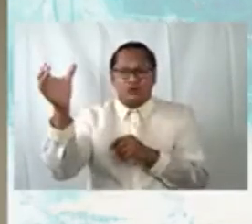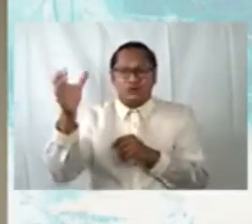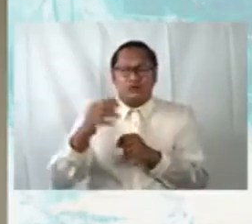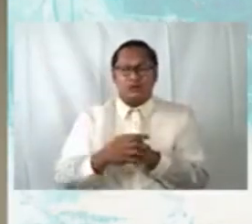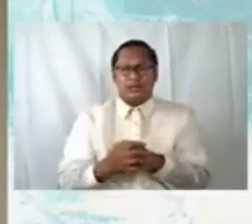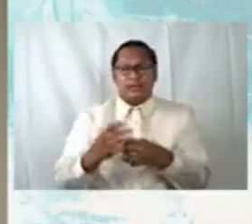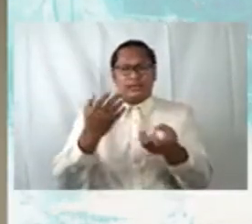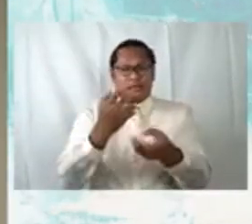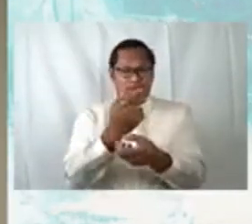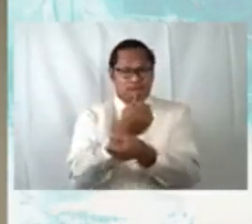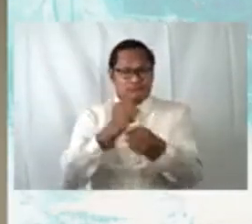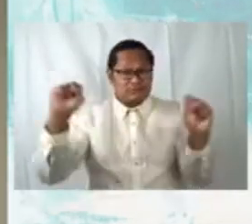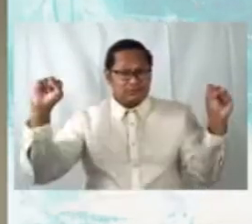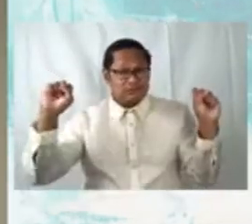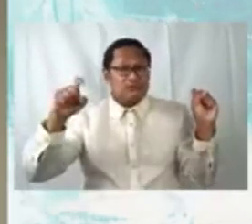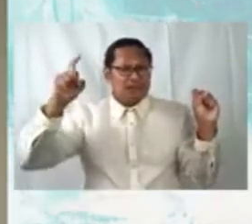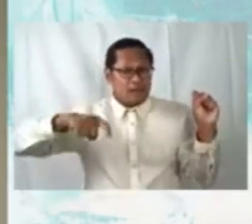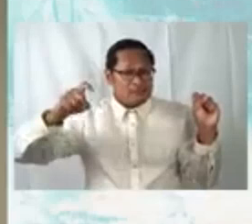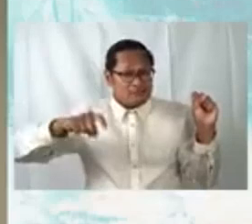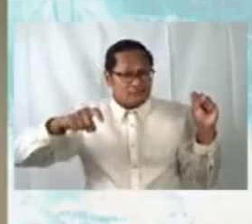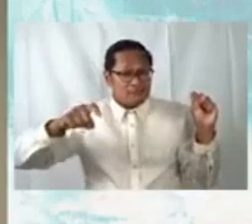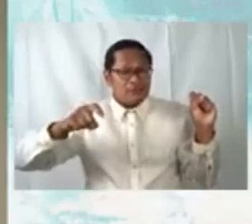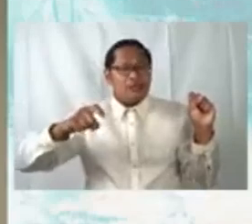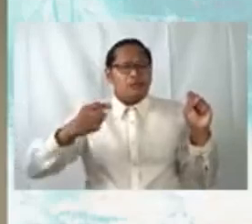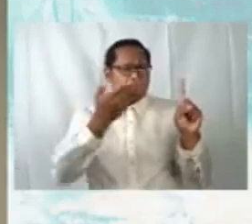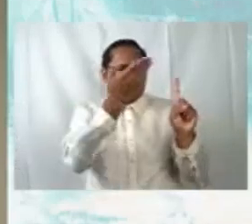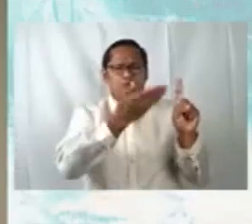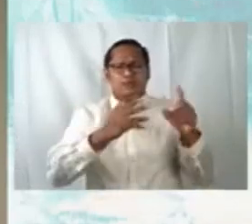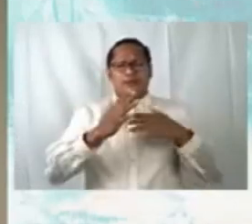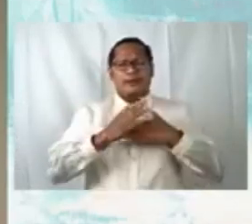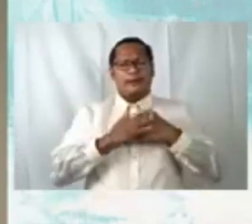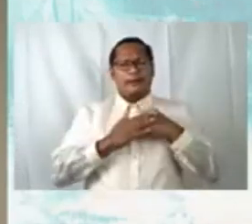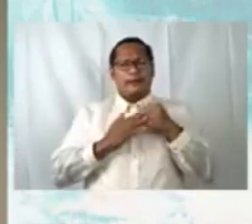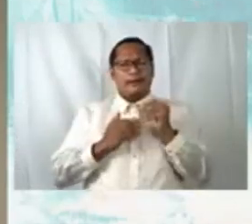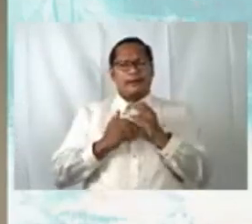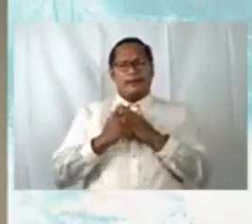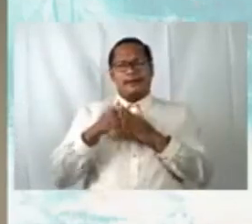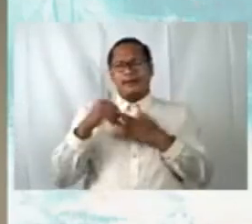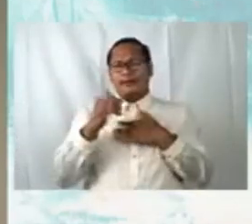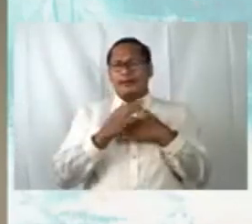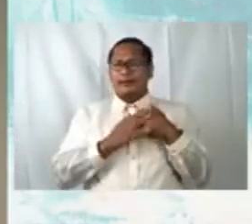kalayaan, dapat ikaw ay maginhawa. Kaginhawaan.